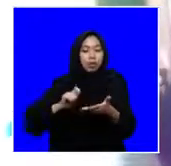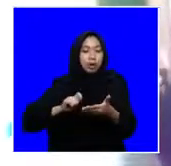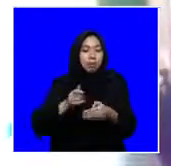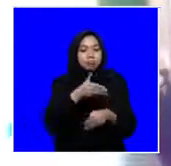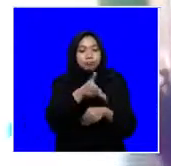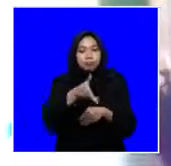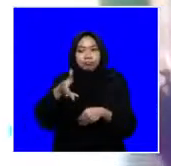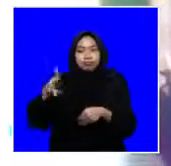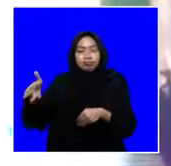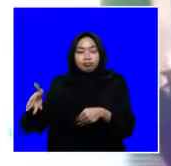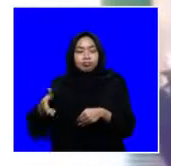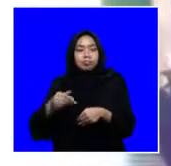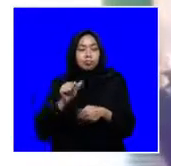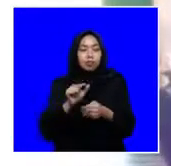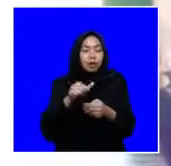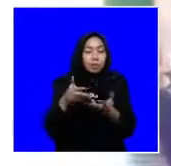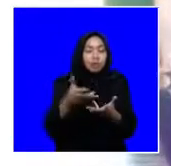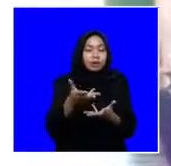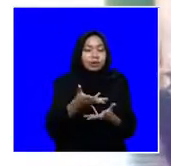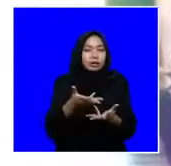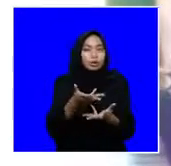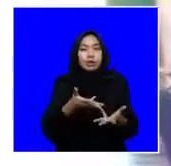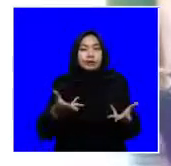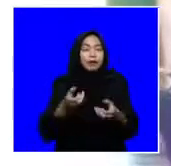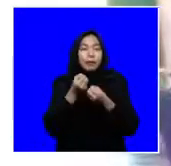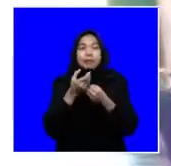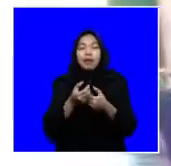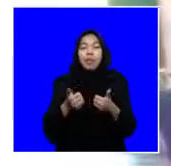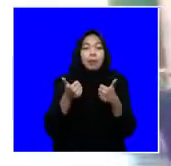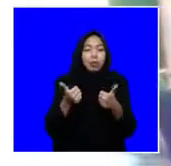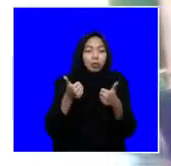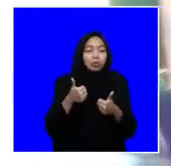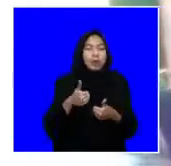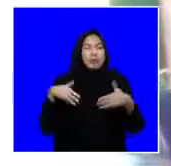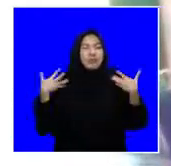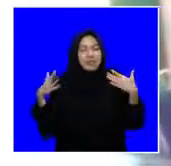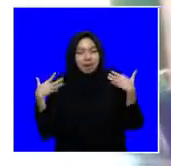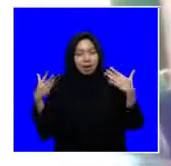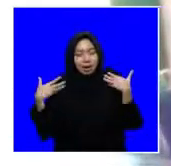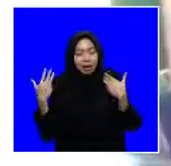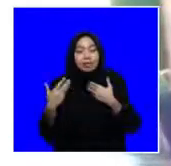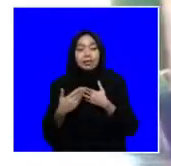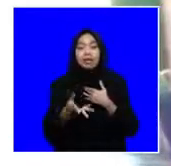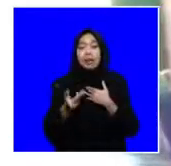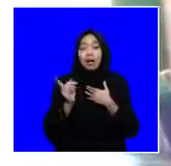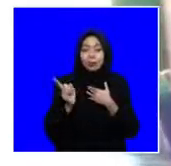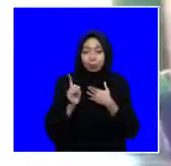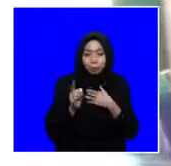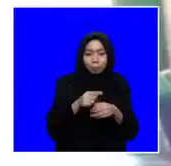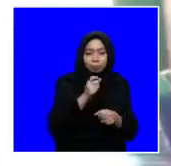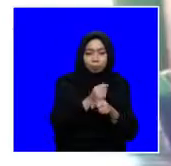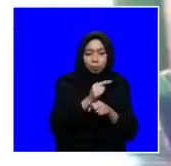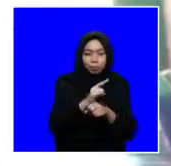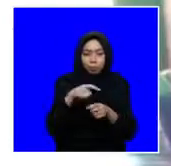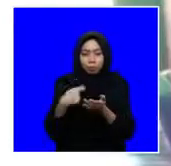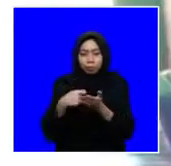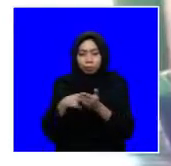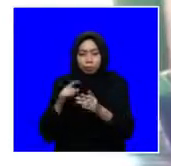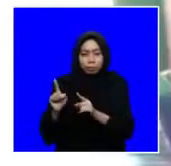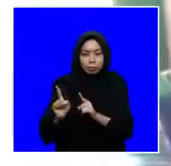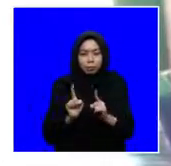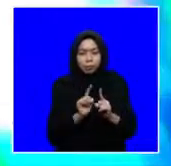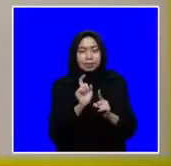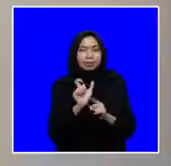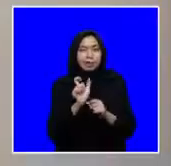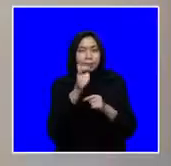sehingga terciptalah suasana pembelajaran yang sangat menyenangkan dan peserta didik karena perangkat dan media pembelajarannya